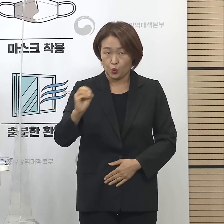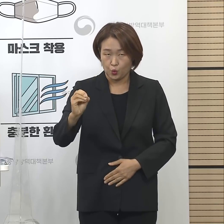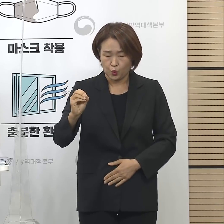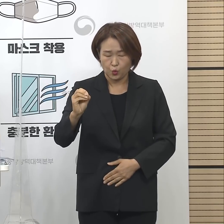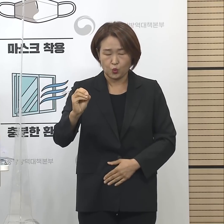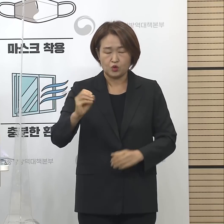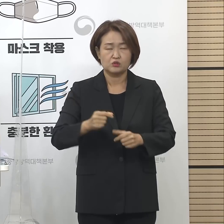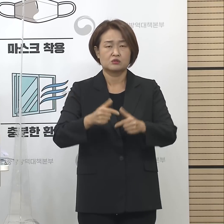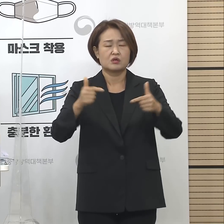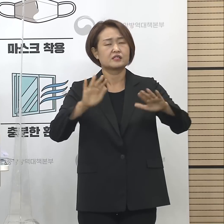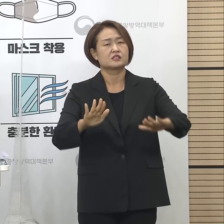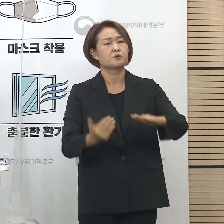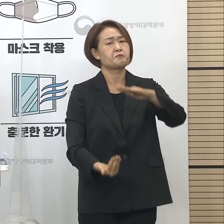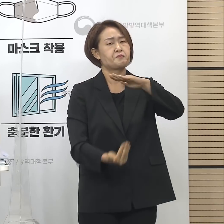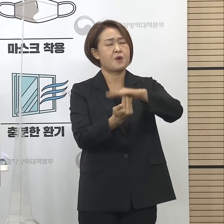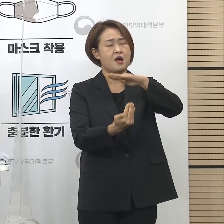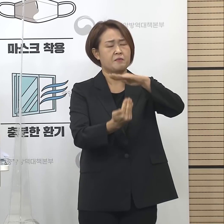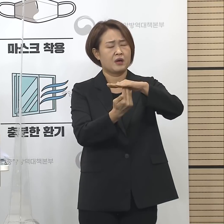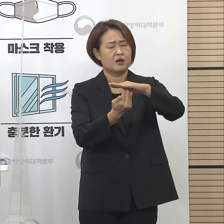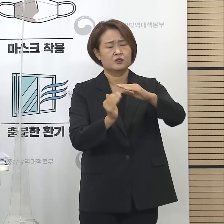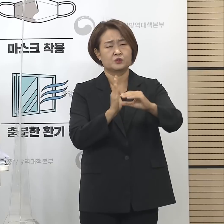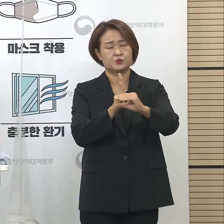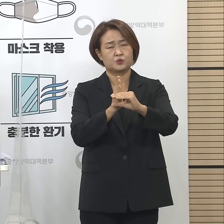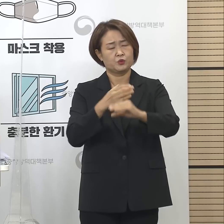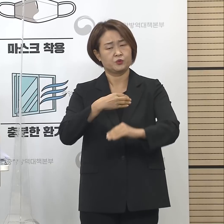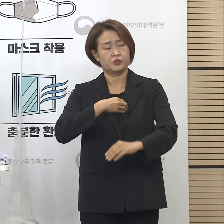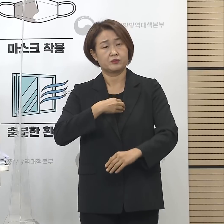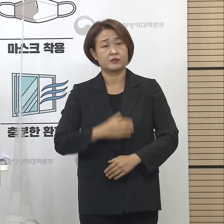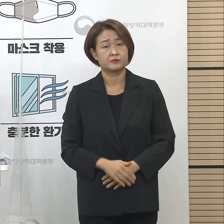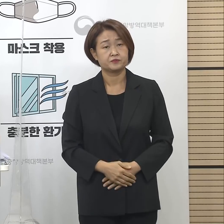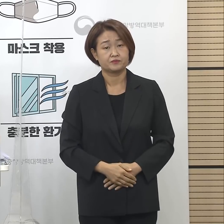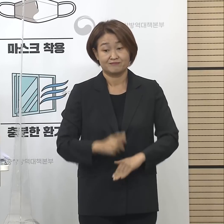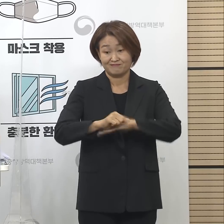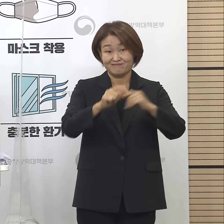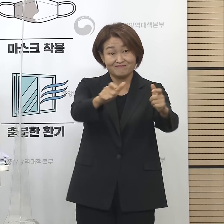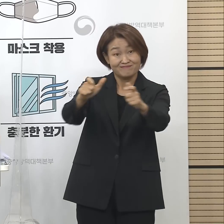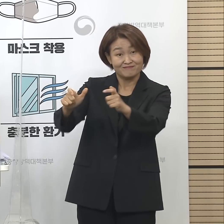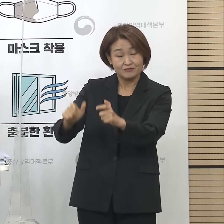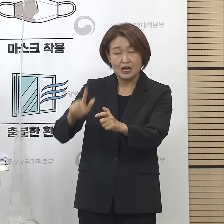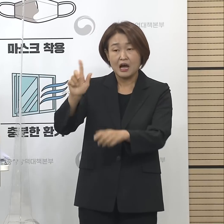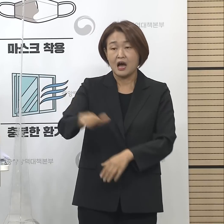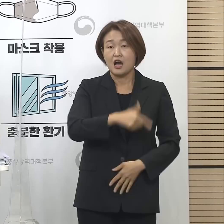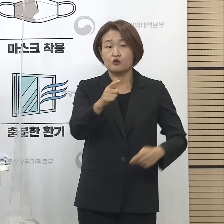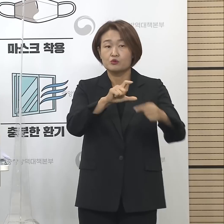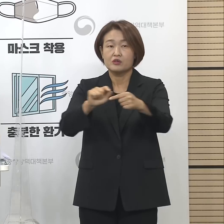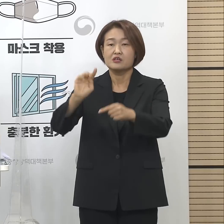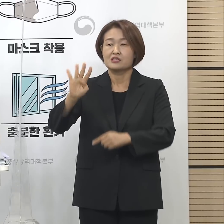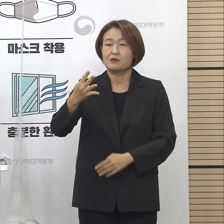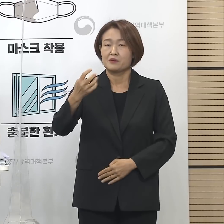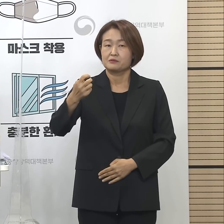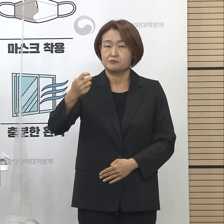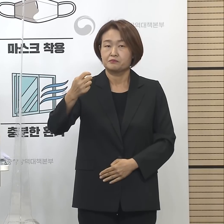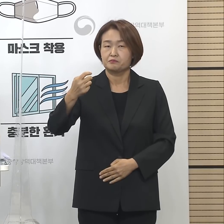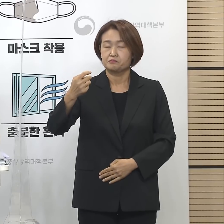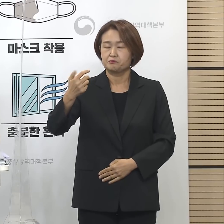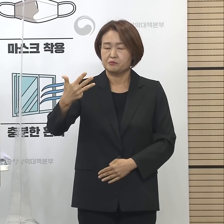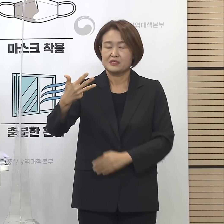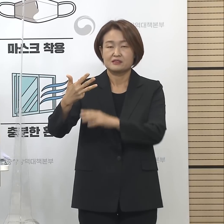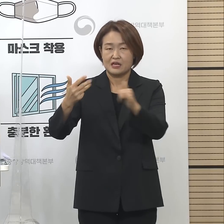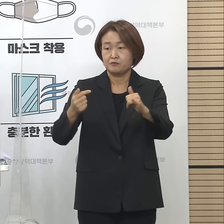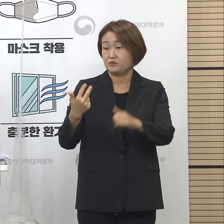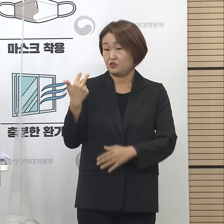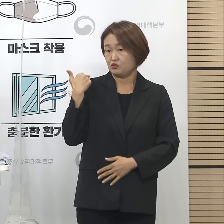11.4%가 증가하면서 최고치를 기록하고 있는 상황입니다. 비수도권도 하루 평균 486명으로 전주에